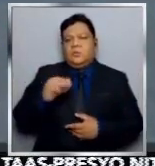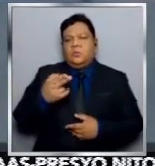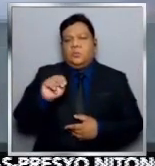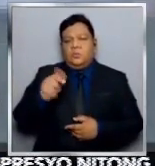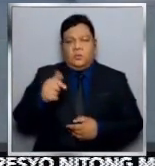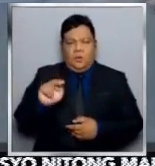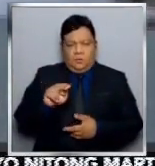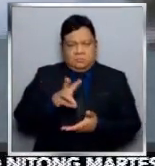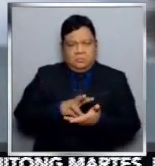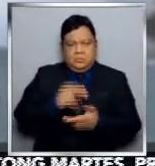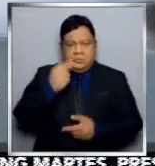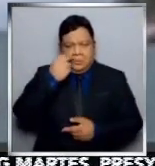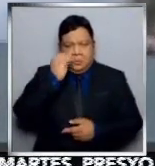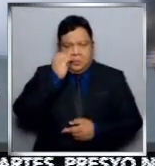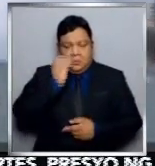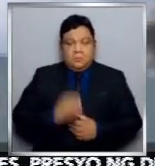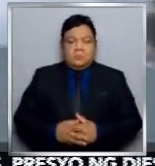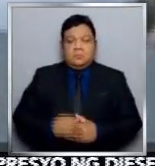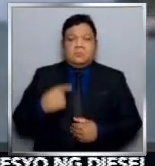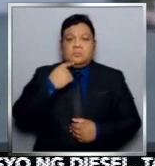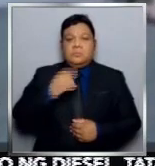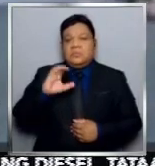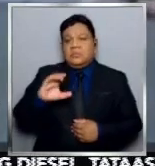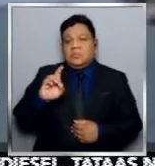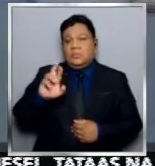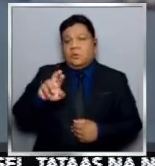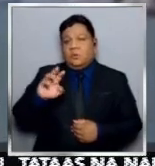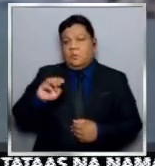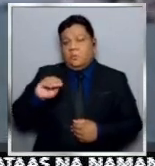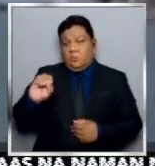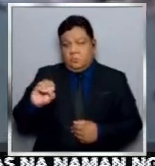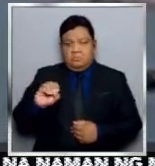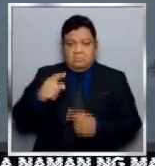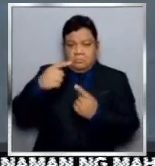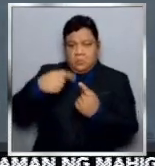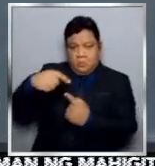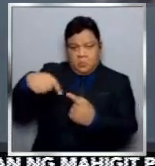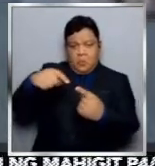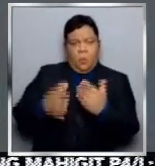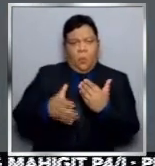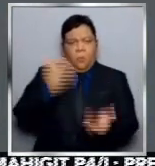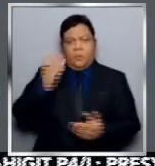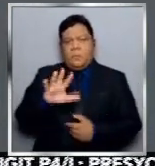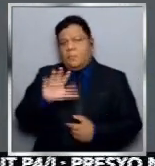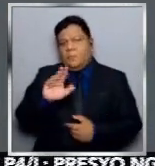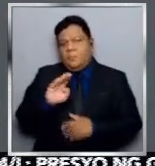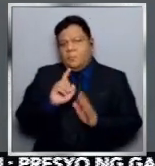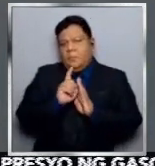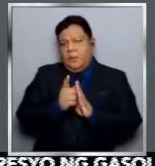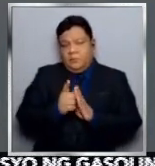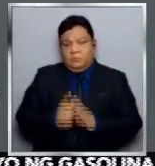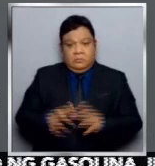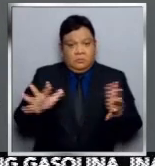Risk Reduction and Management Office o CDR-RMO, tumagal ito ng halos 15 minuto. Wala naman na italang pinsala pero